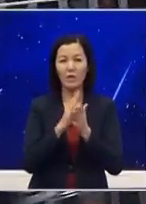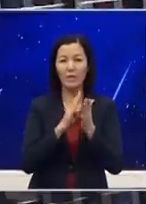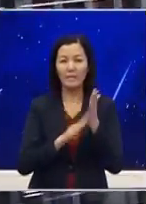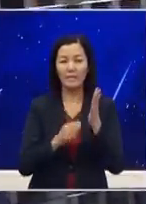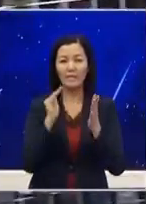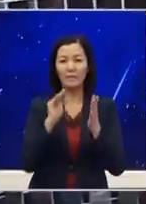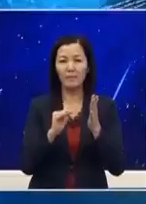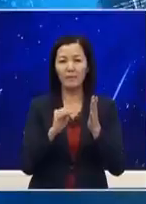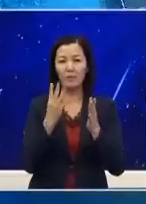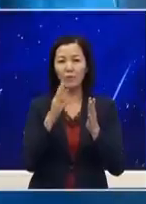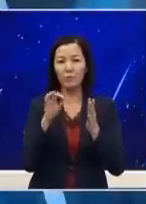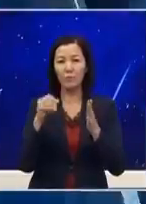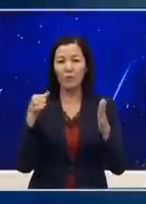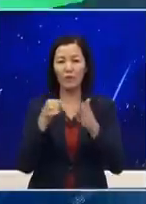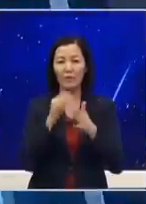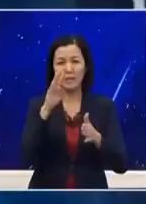көлемінде айыппұл салынады.